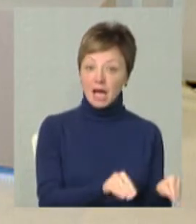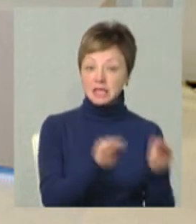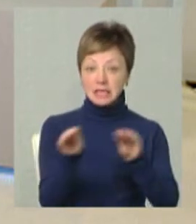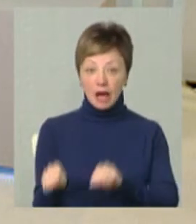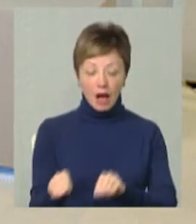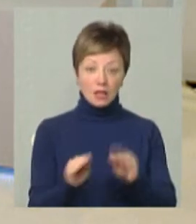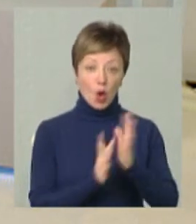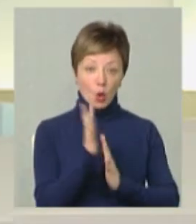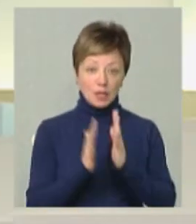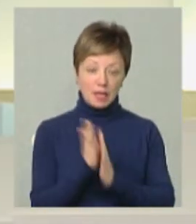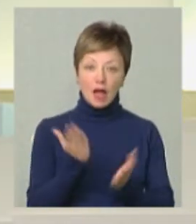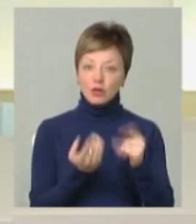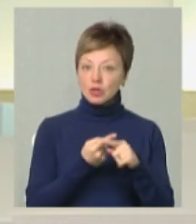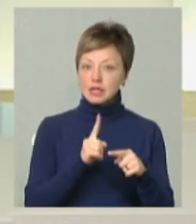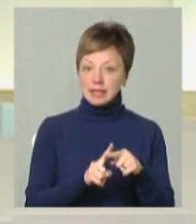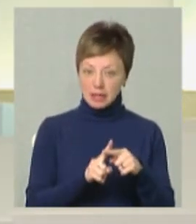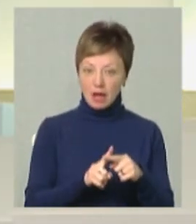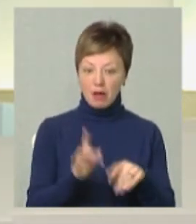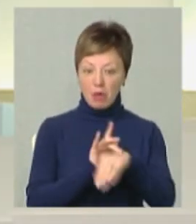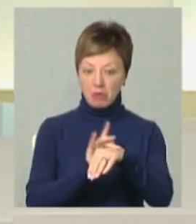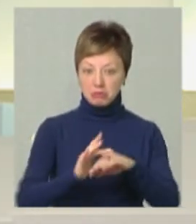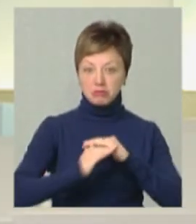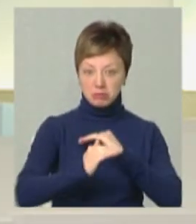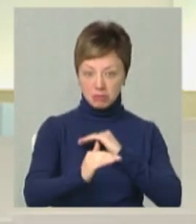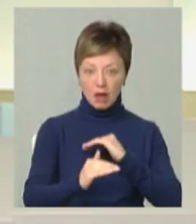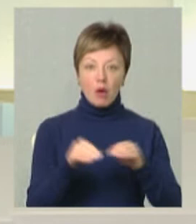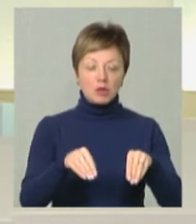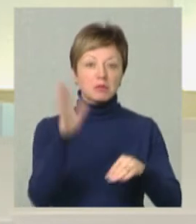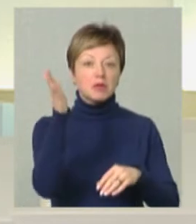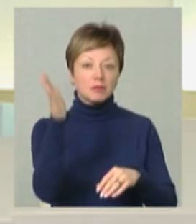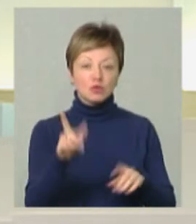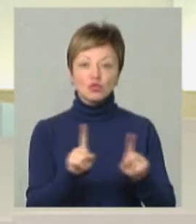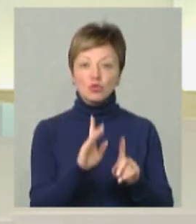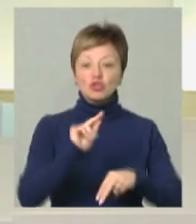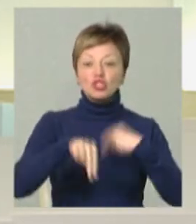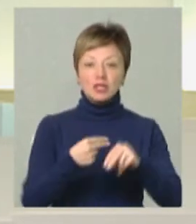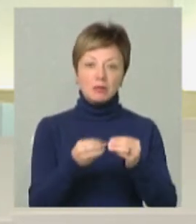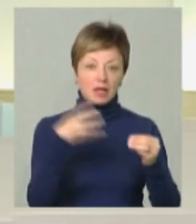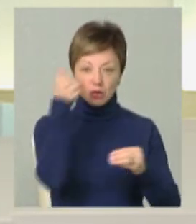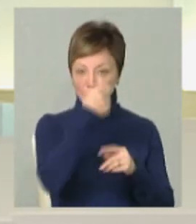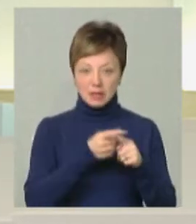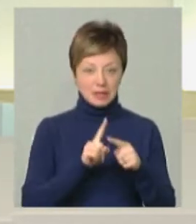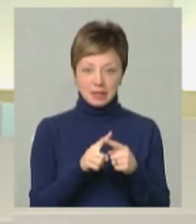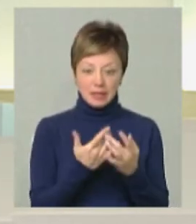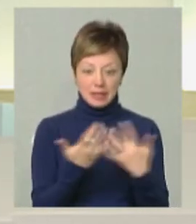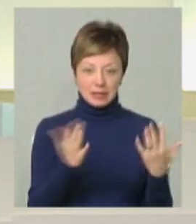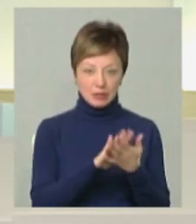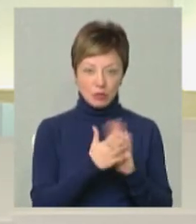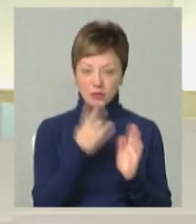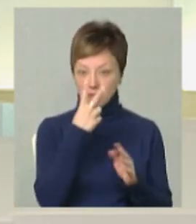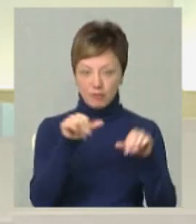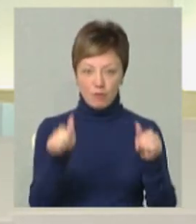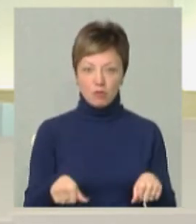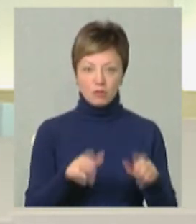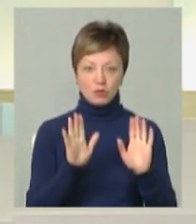тому що рослини, якщо це є гола ділянка, і посадити з перспективою, що буде через 15 років, це різна картинка буде.